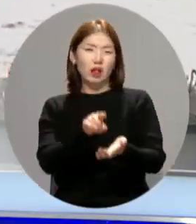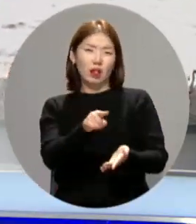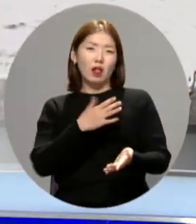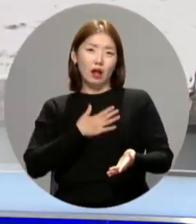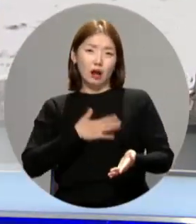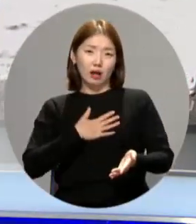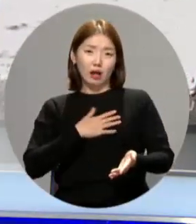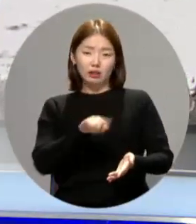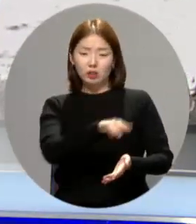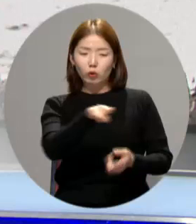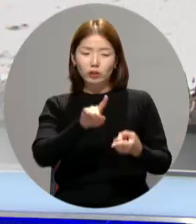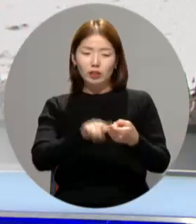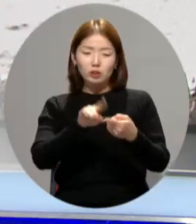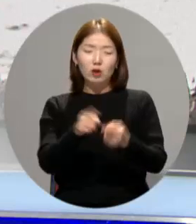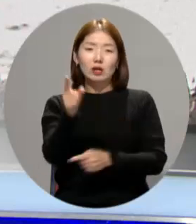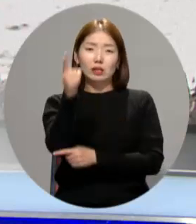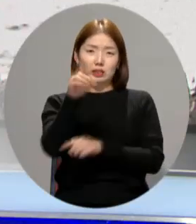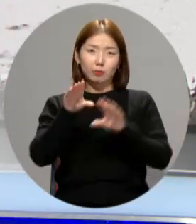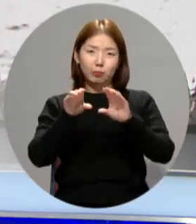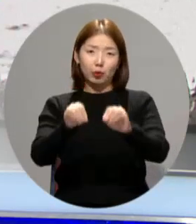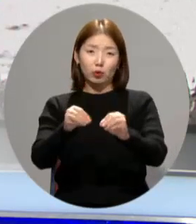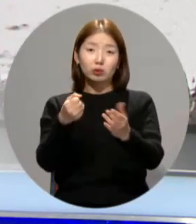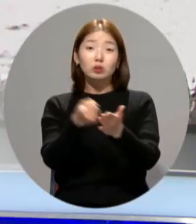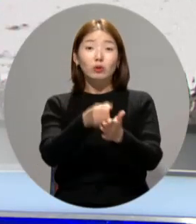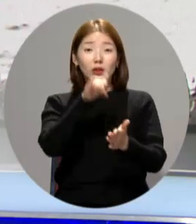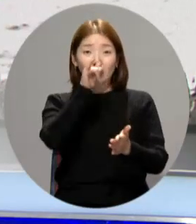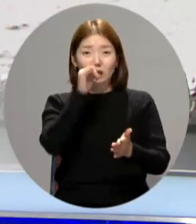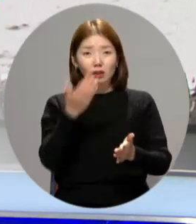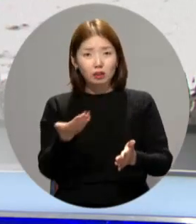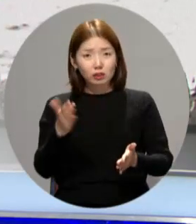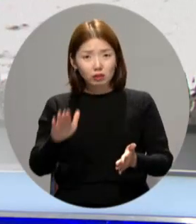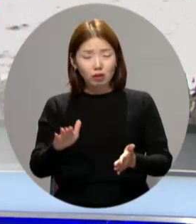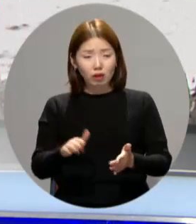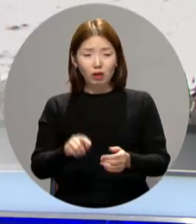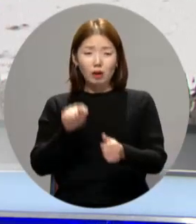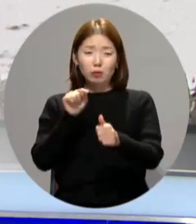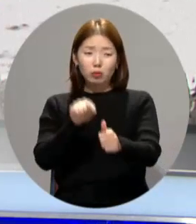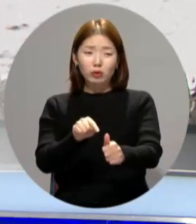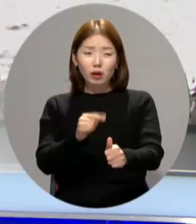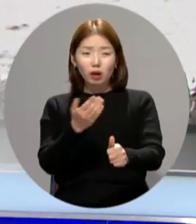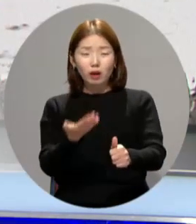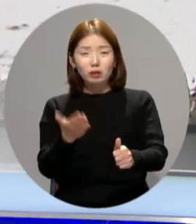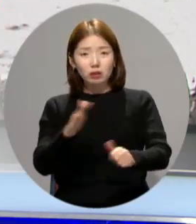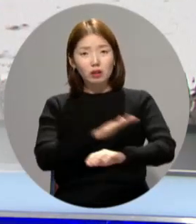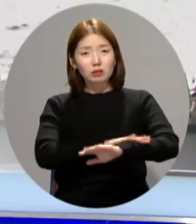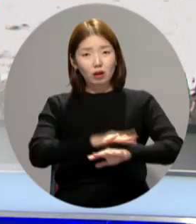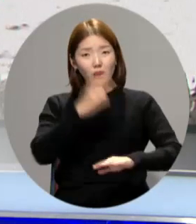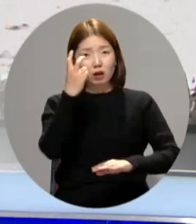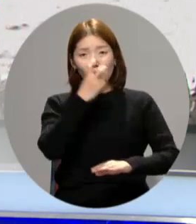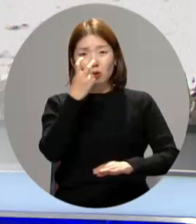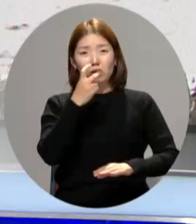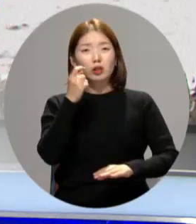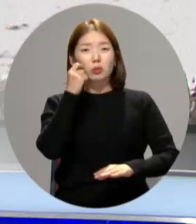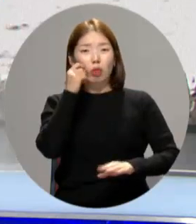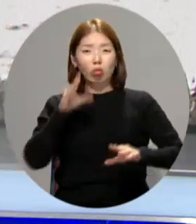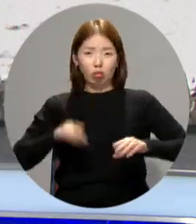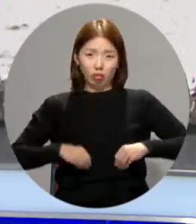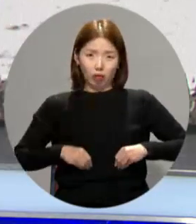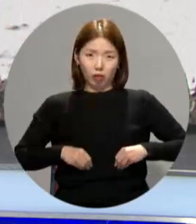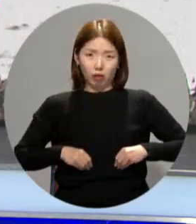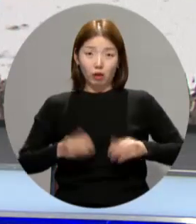만경강 일대를 낚시 금지 구역으로 지정한 바 있는데요. 지정만 했을 뿐 정작 제대로 된 관리에 손을 놓고 있는